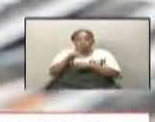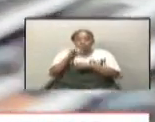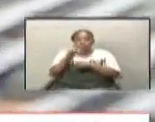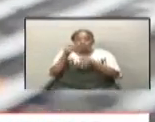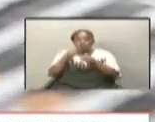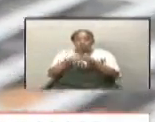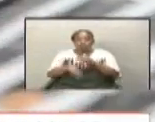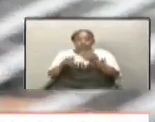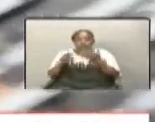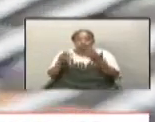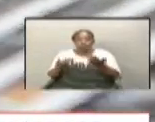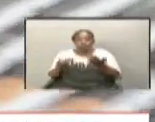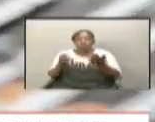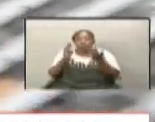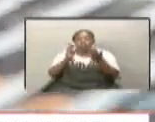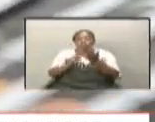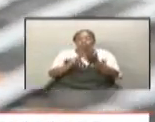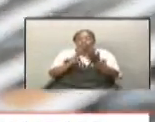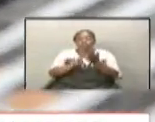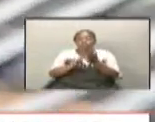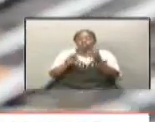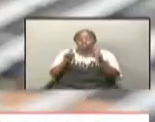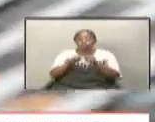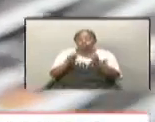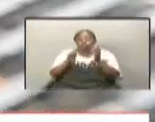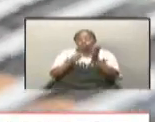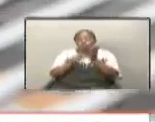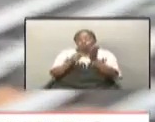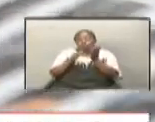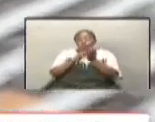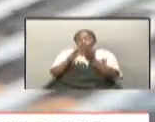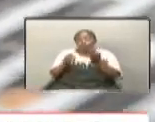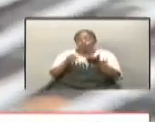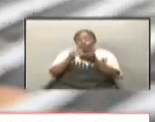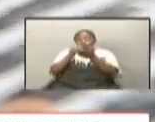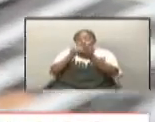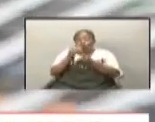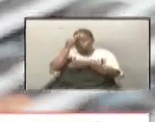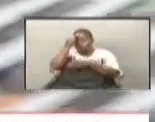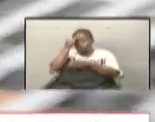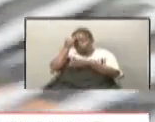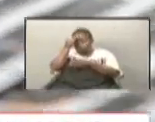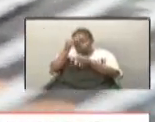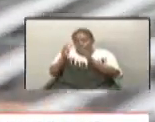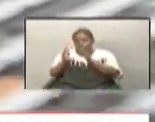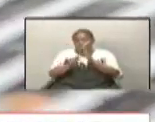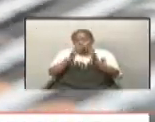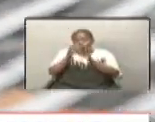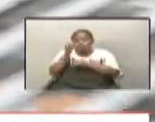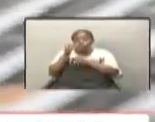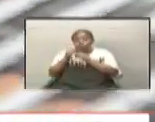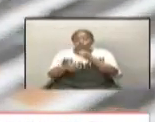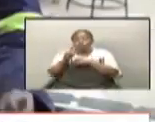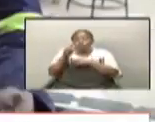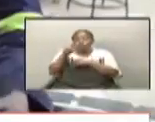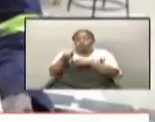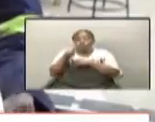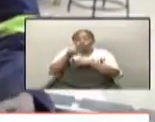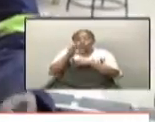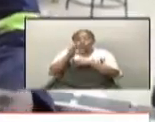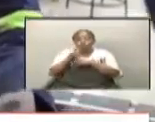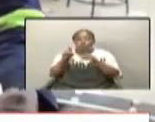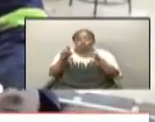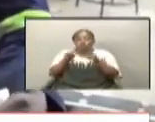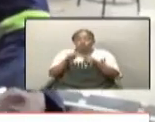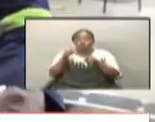Akadde kubulirwa bande n'olwokuna nga mbeeramu ebibuuzo ebiyamba abayizi b'ekyomusanvu okwetekera ebibuuzo byabwe byakamaliza bya pero e era